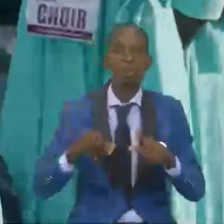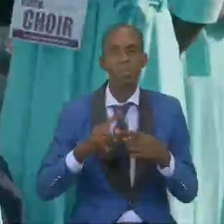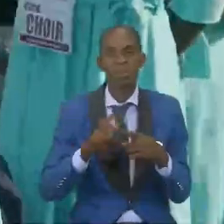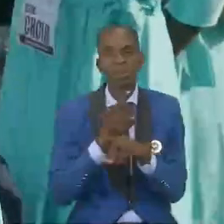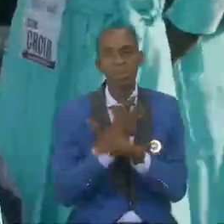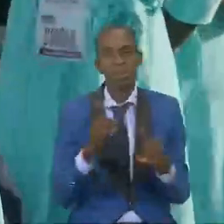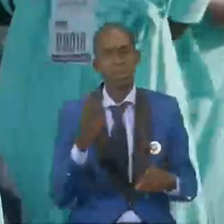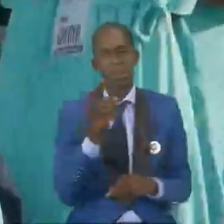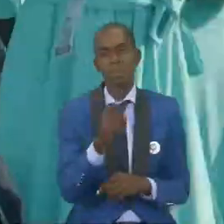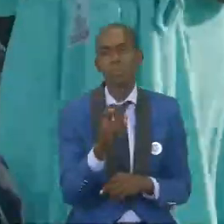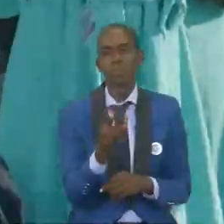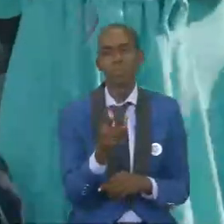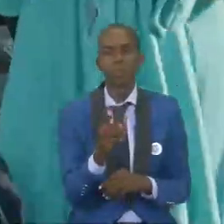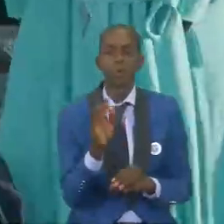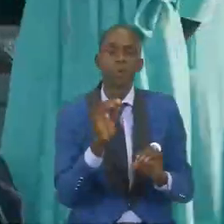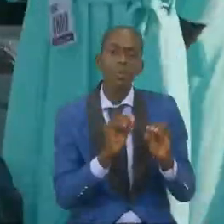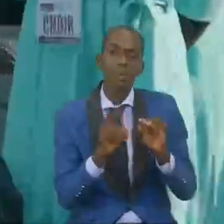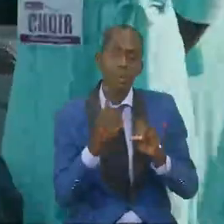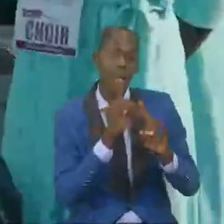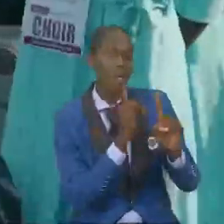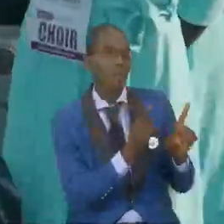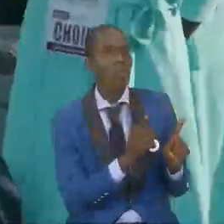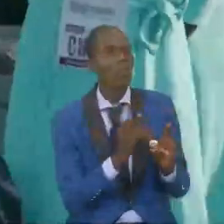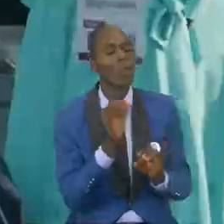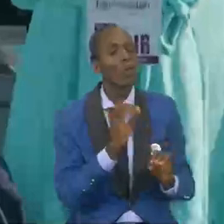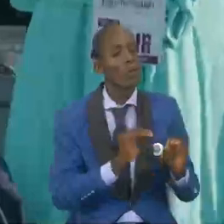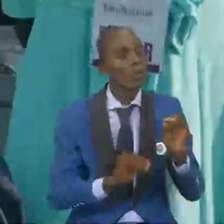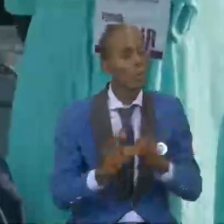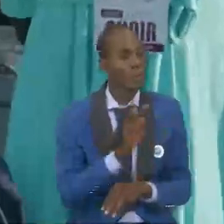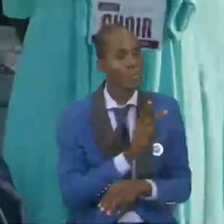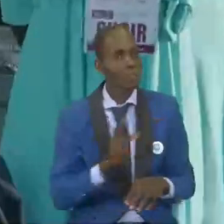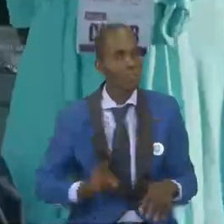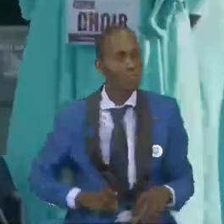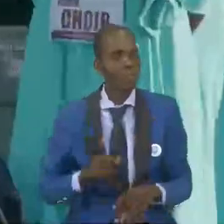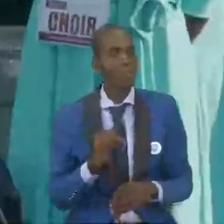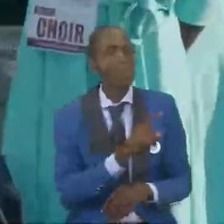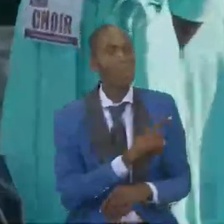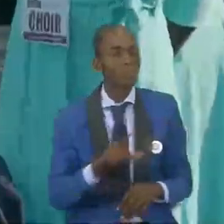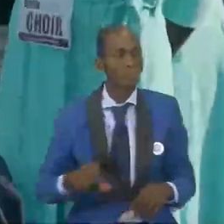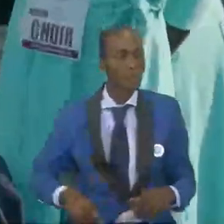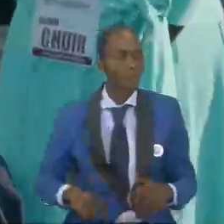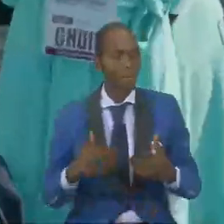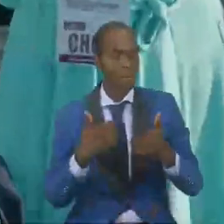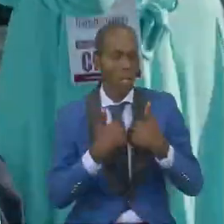lions? Est-ce qu'il a pu te délivrer? Ô roi,